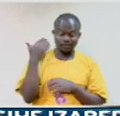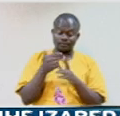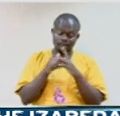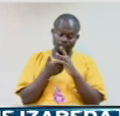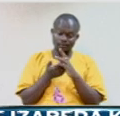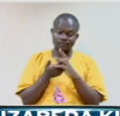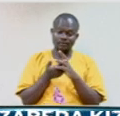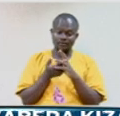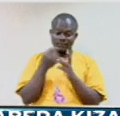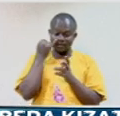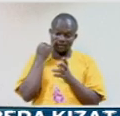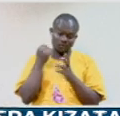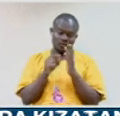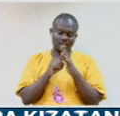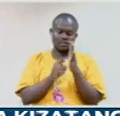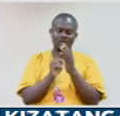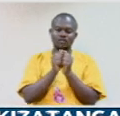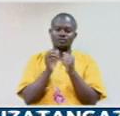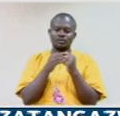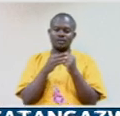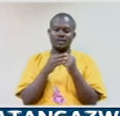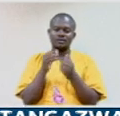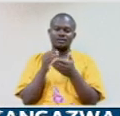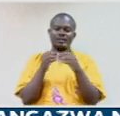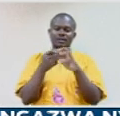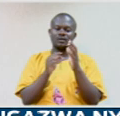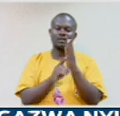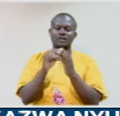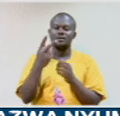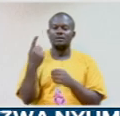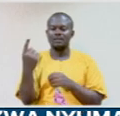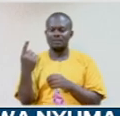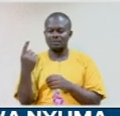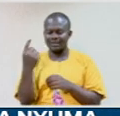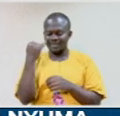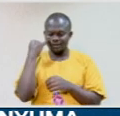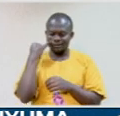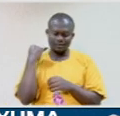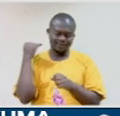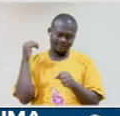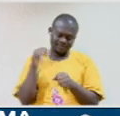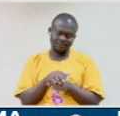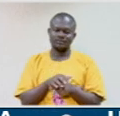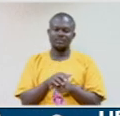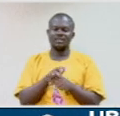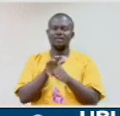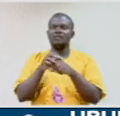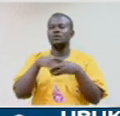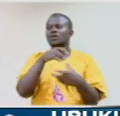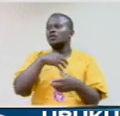bwaratangiye gukara guhera ku itariki 18 ariko itariki 21 yararemereye nko muri commune